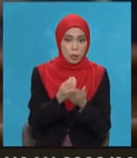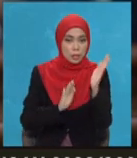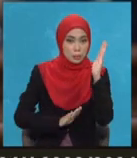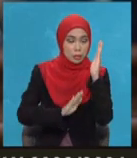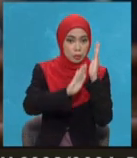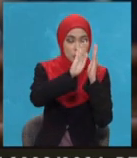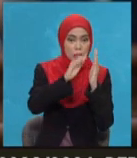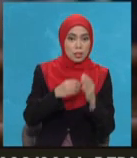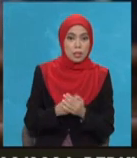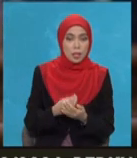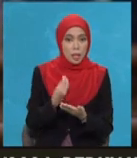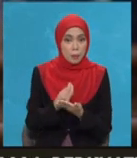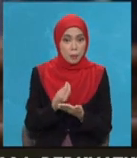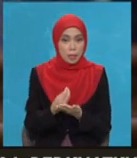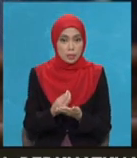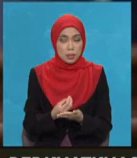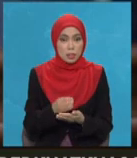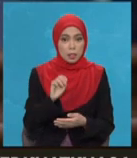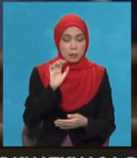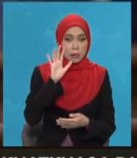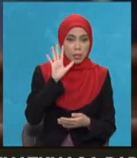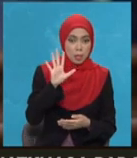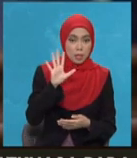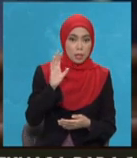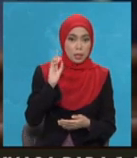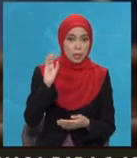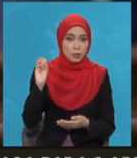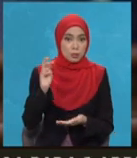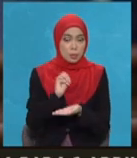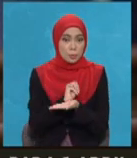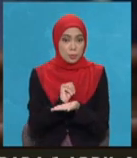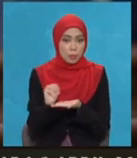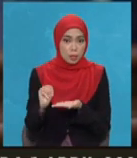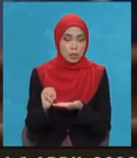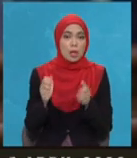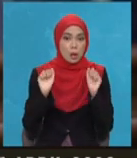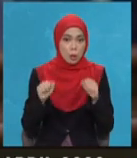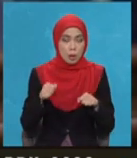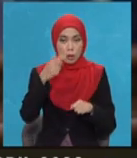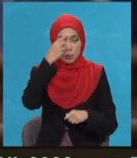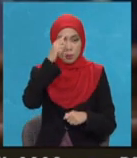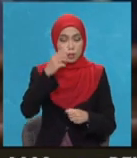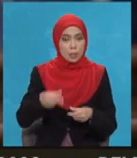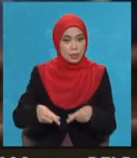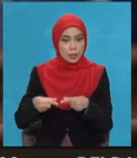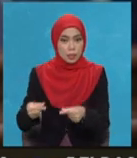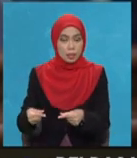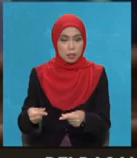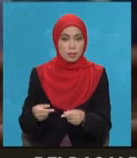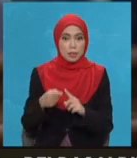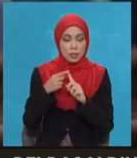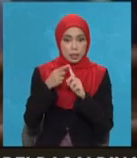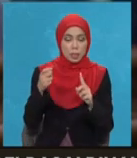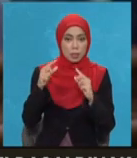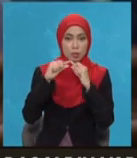perbelanjaan sejumlah 500 juta Ringgit untuk dibenarkan bagi diperuntukkan dan diperkenankan dari kumpulan